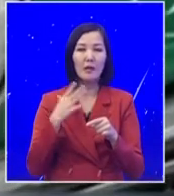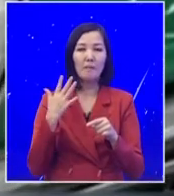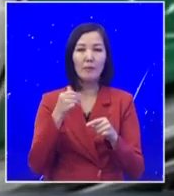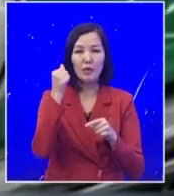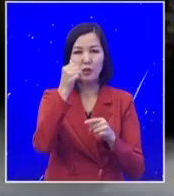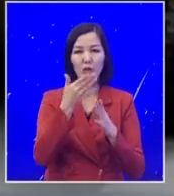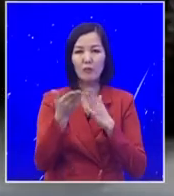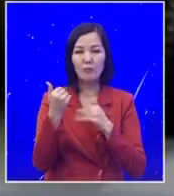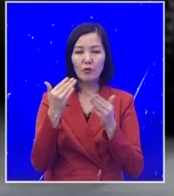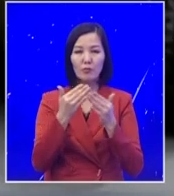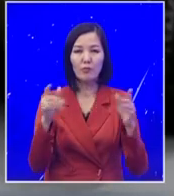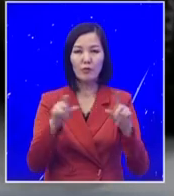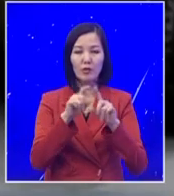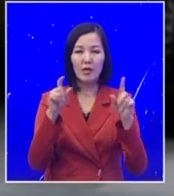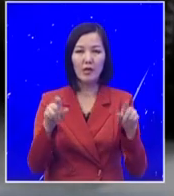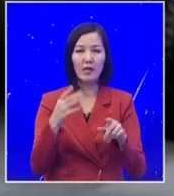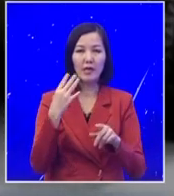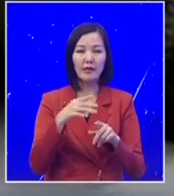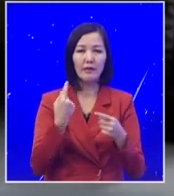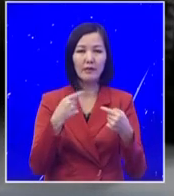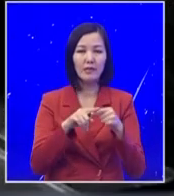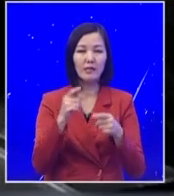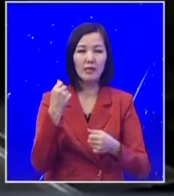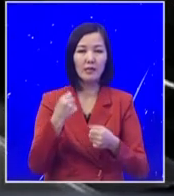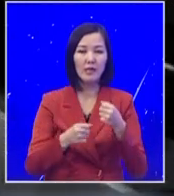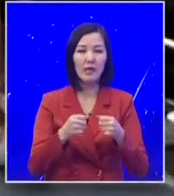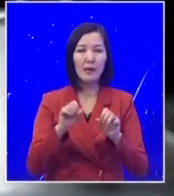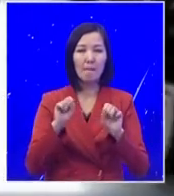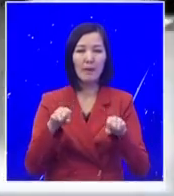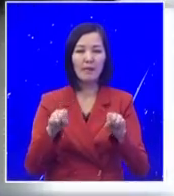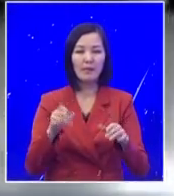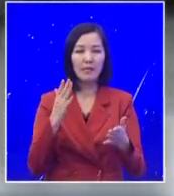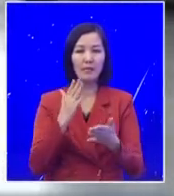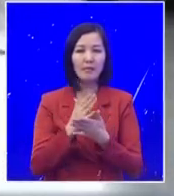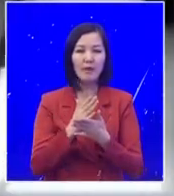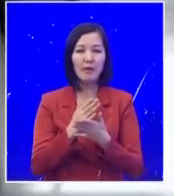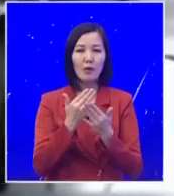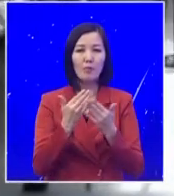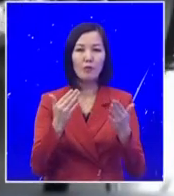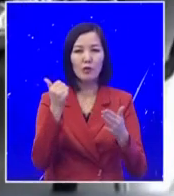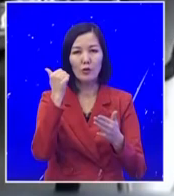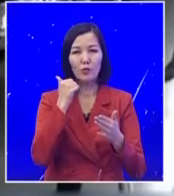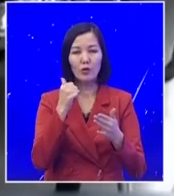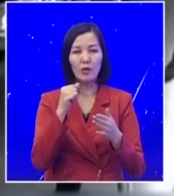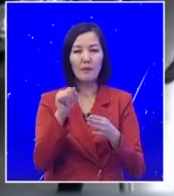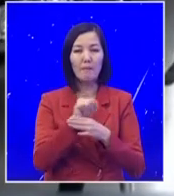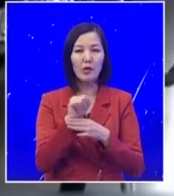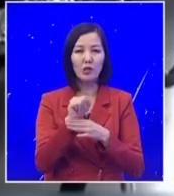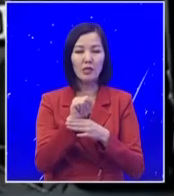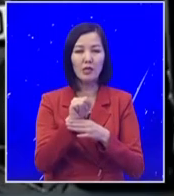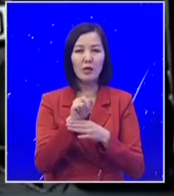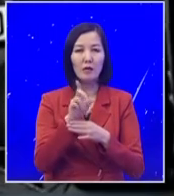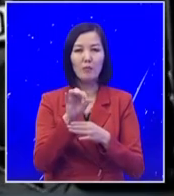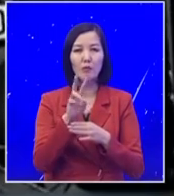бұрын ашылған музейде 40-тан астам машина мен бірнеше мотоцикл бар. Мұражайдағы көне фордтардың бірі әйгілі Бонни